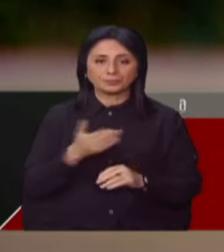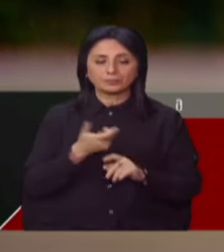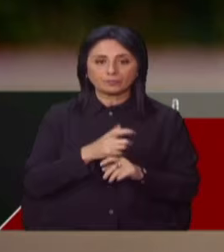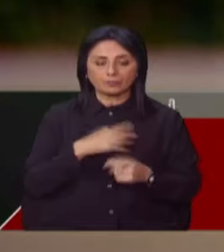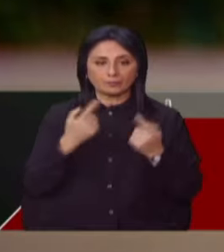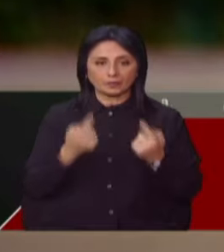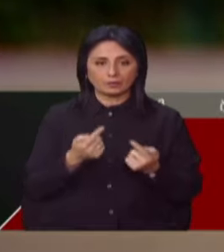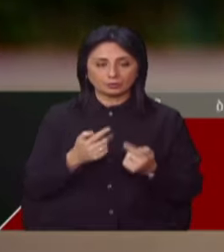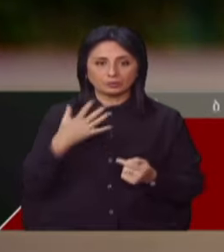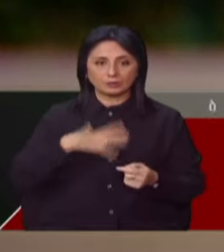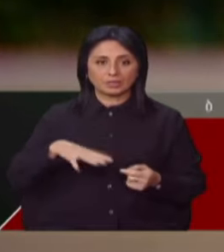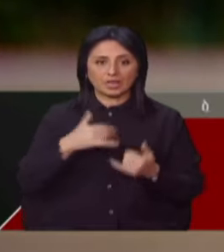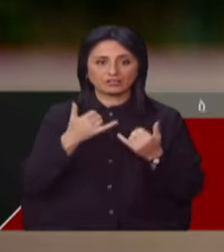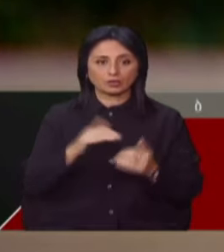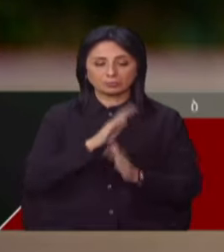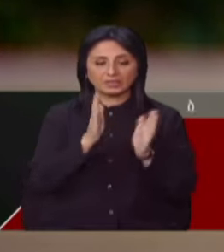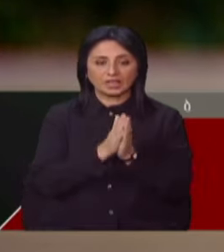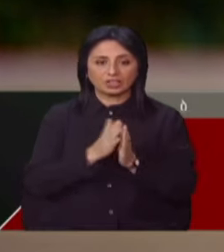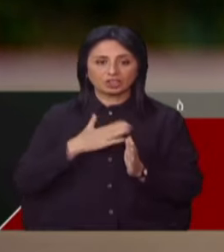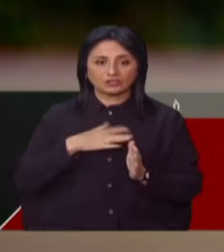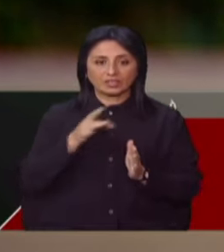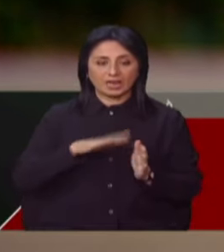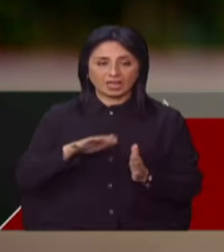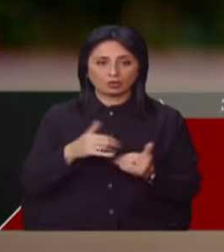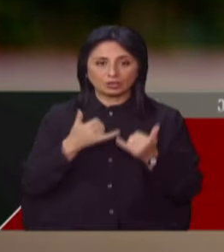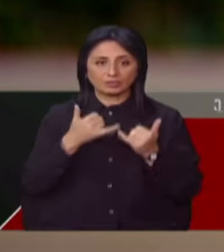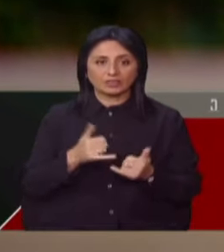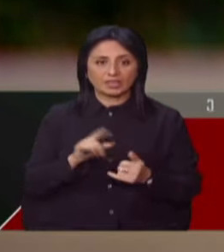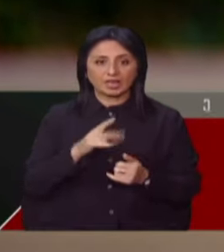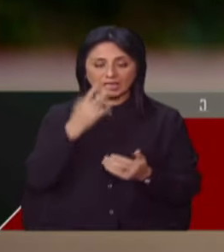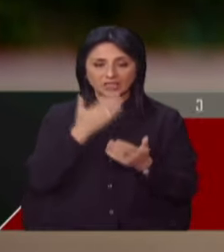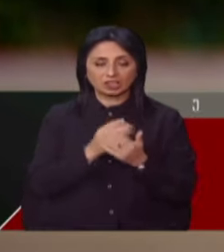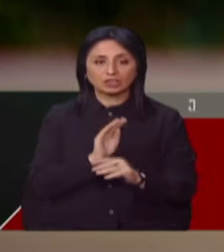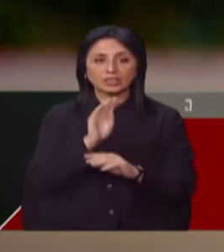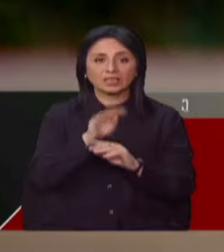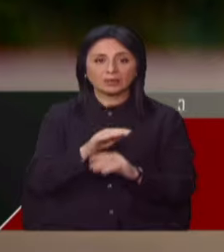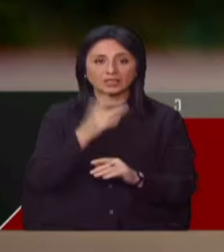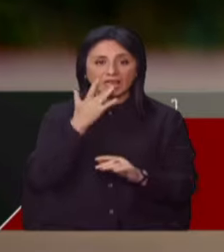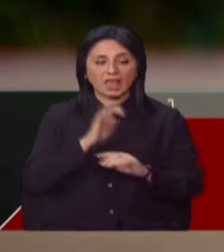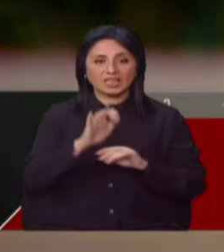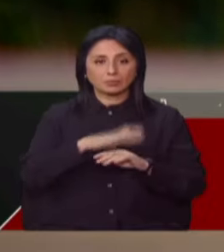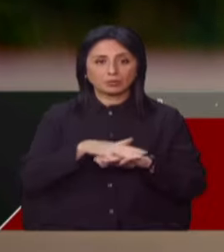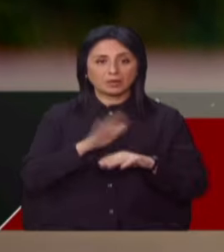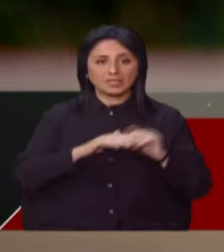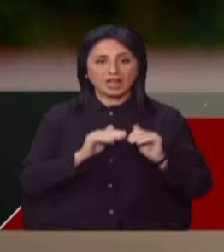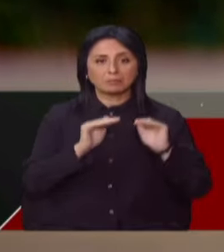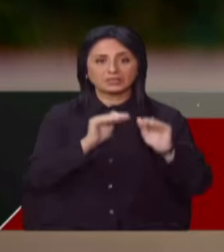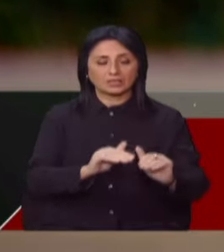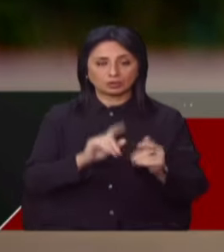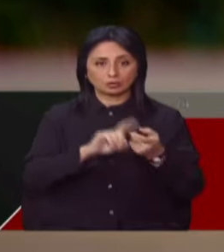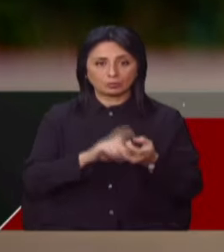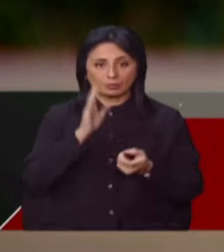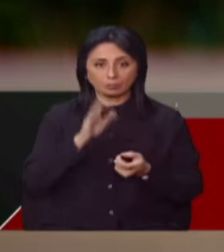salam mishnolovania sakartvelostvis da mtlianat chveni regionistvis rats atchens damatebit saeksporto bazarze tsudomis